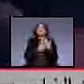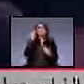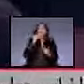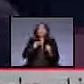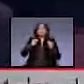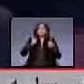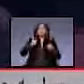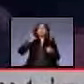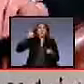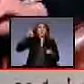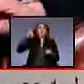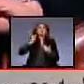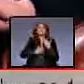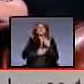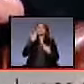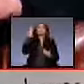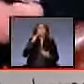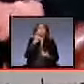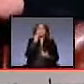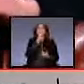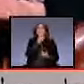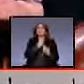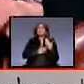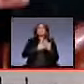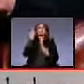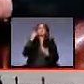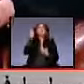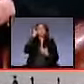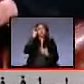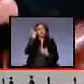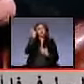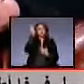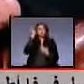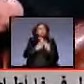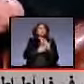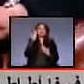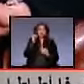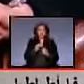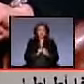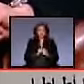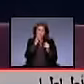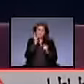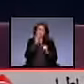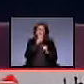العربيه كلها بشكل عام ملهاش اي علاقه لا بشخصيتي ولا بالشخصيات اللي مثلتها قبل